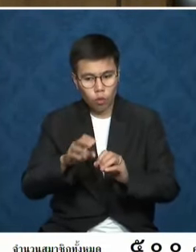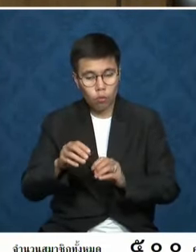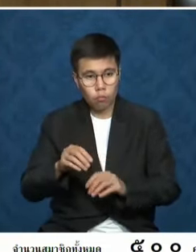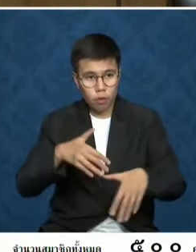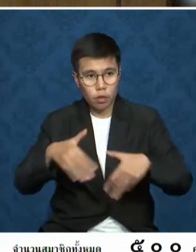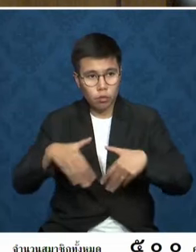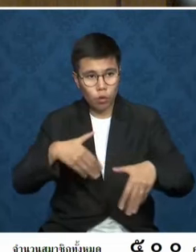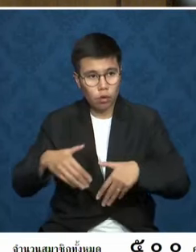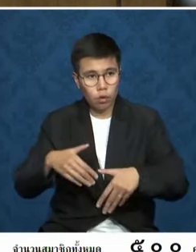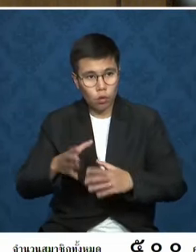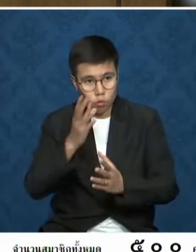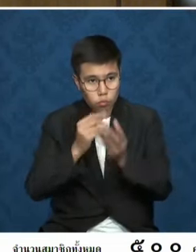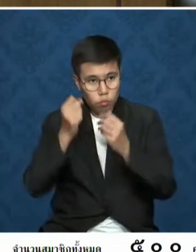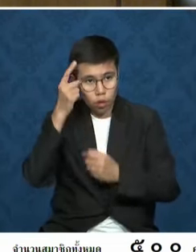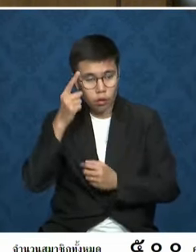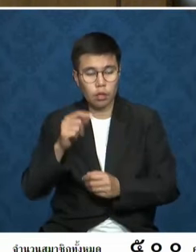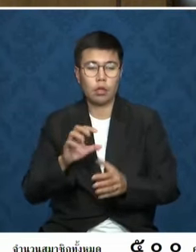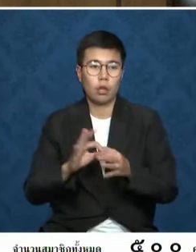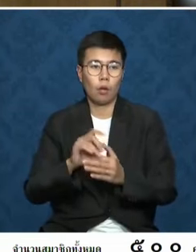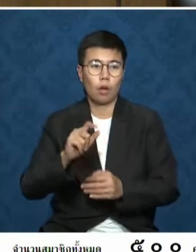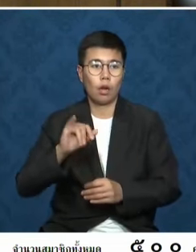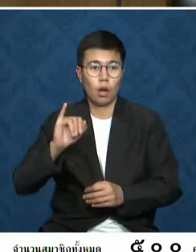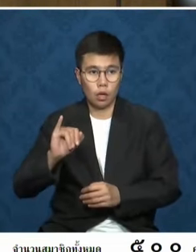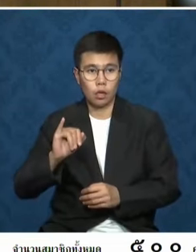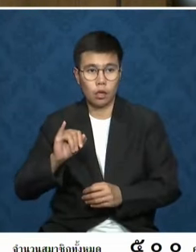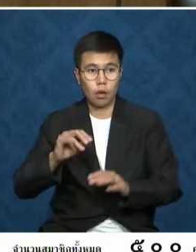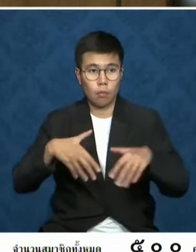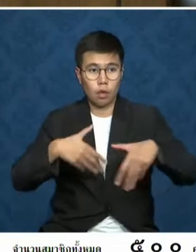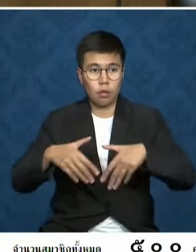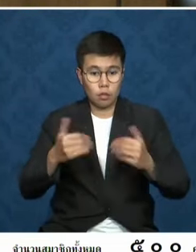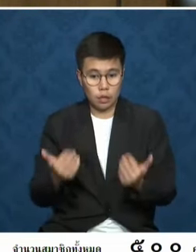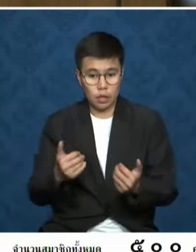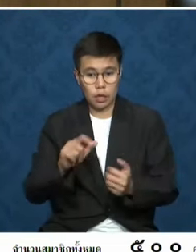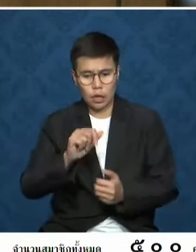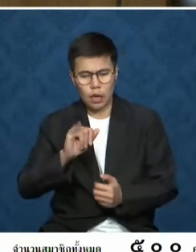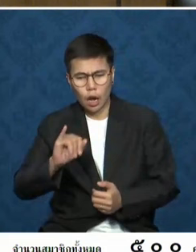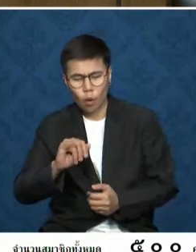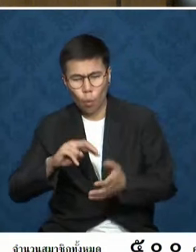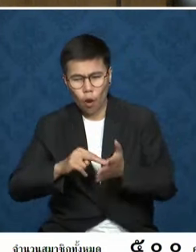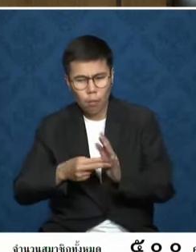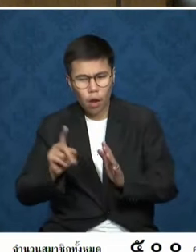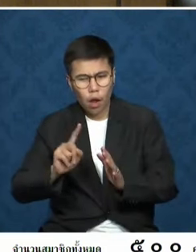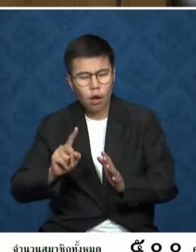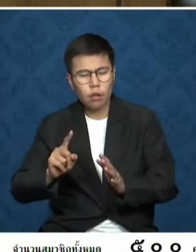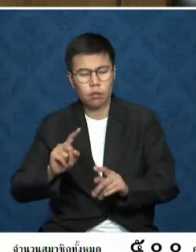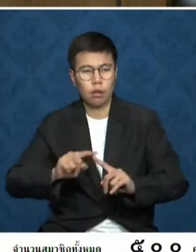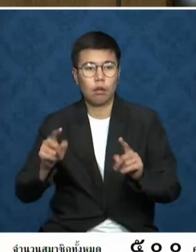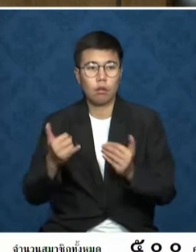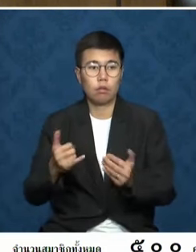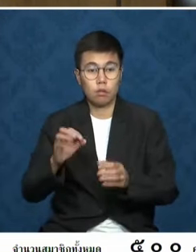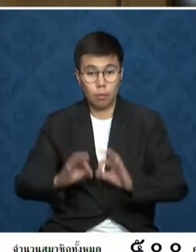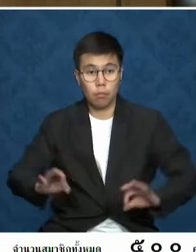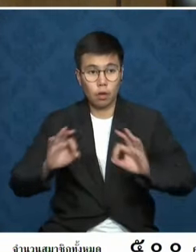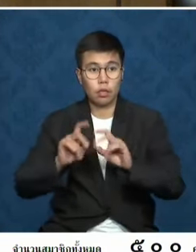้เข้าใจใปเด็ของเรื่อง AIให้มากย่งขึ้นนะครับเพระว่าประชาชนเข้าใจว่า AI คืออะไรส่ทสำคทสก็คือ